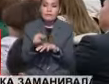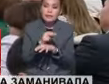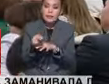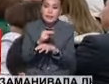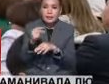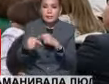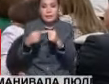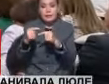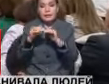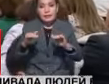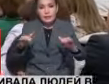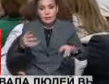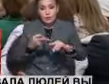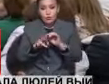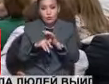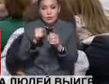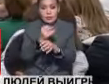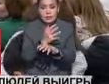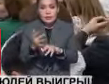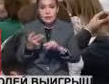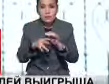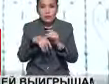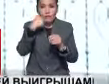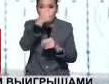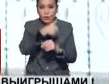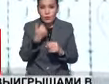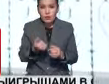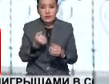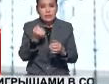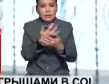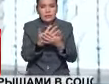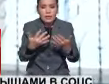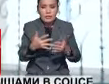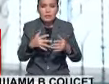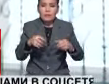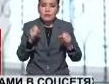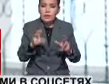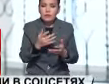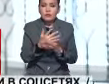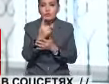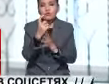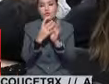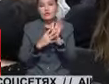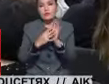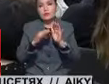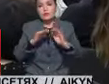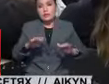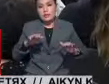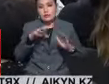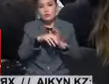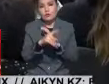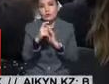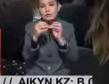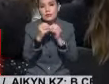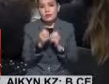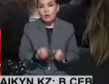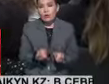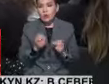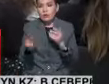подрастающего поколения. По данным стражпорядка, за этот год жертвами преступлений стали 190 подростков. 110 школьников привлечены к